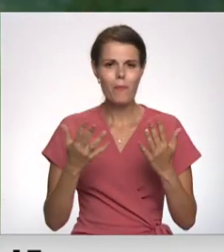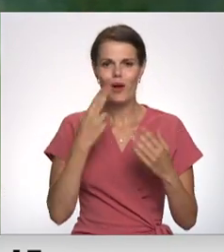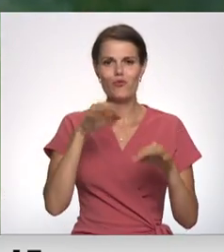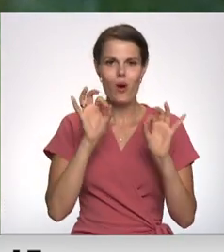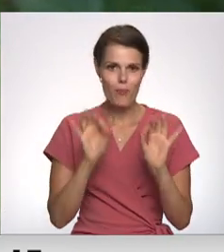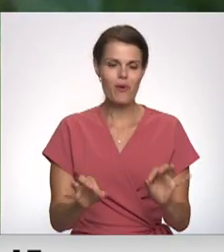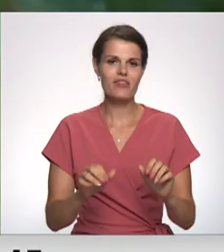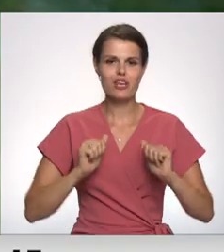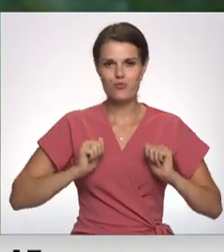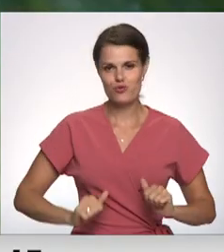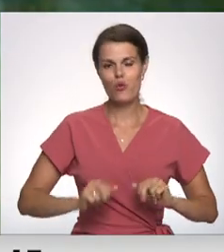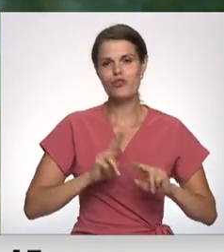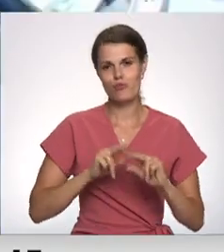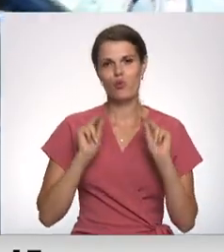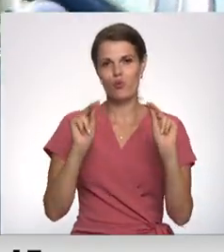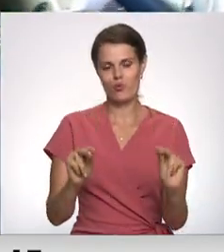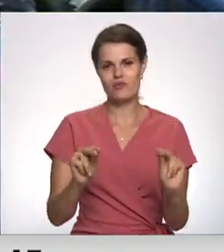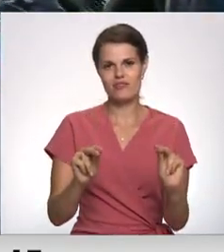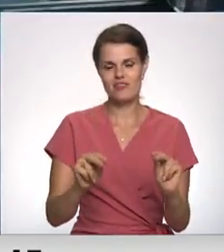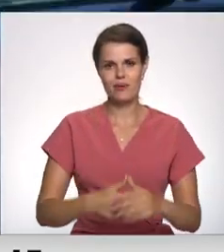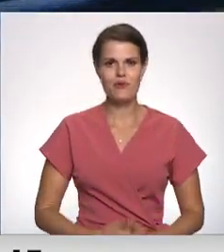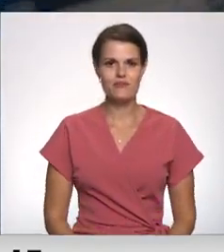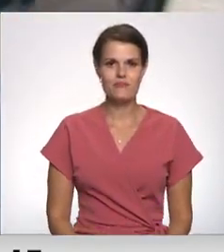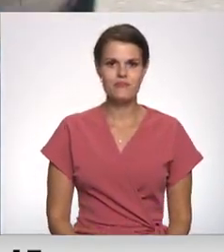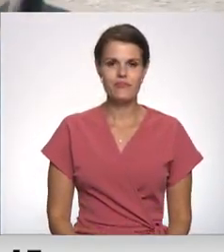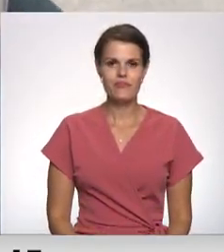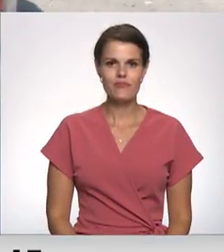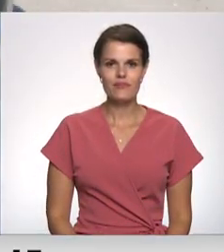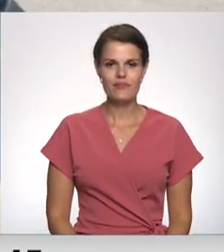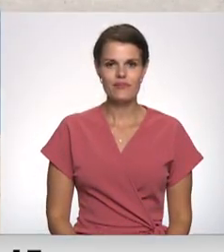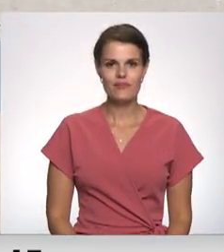patiesības, godīguma un uzticības. Ieva Benefelda, Lans Pēršovics, Skrundas televīzija.